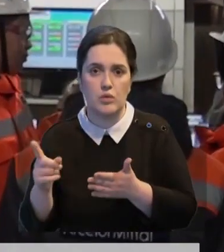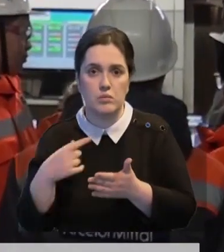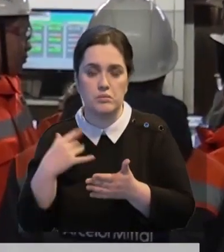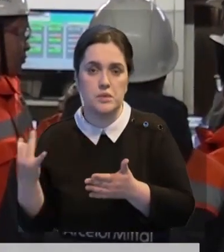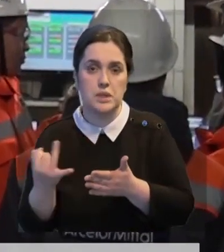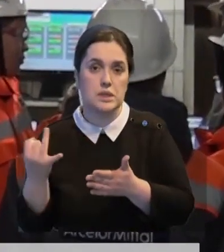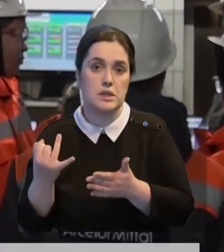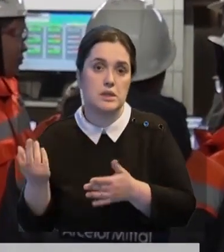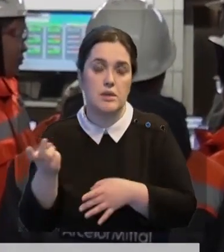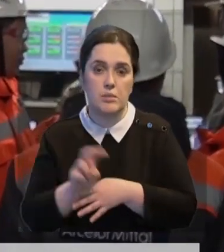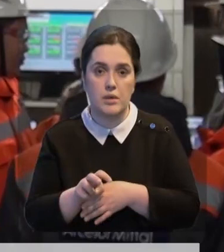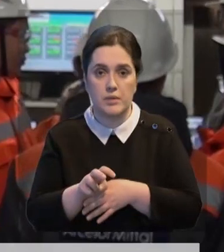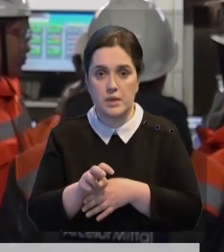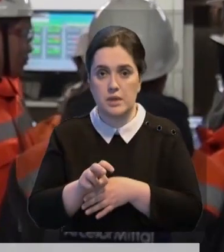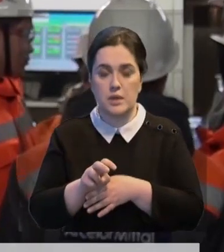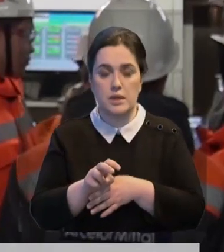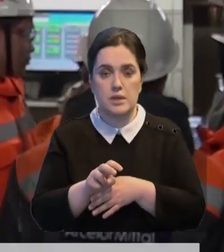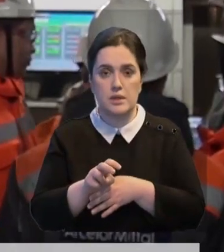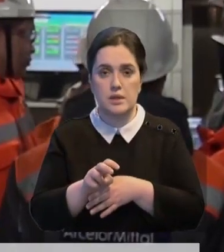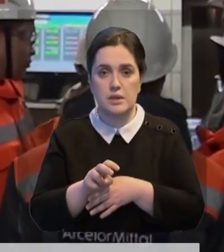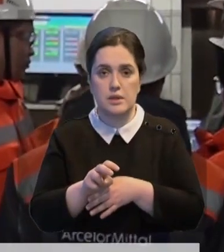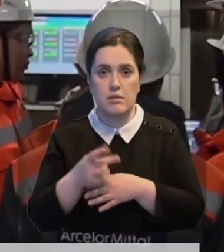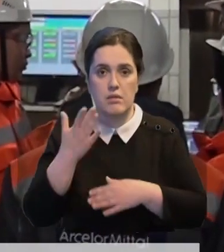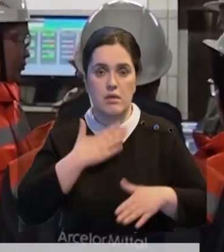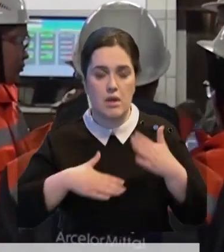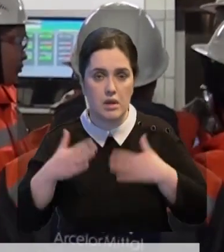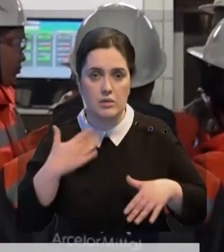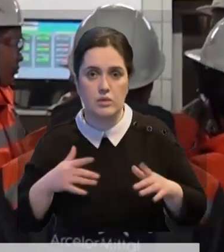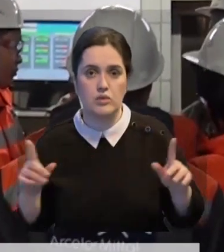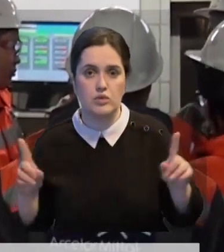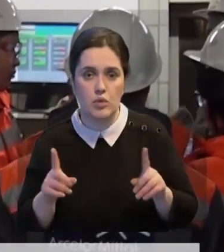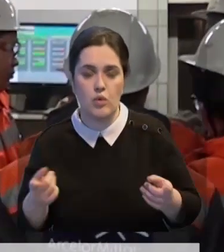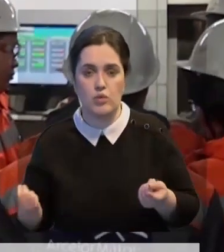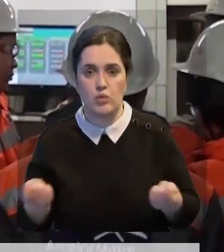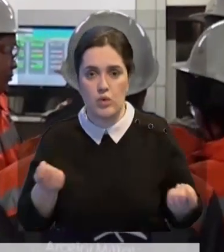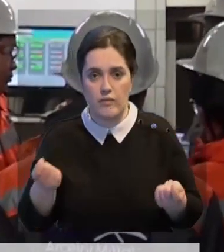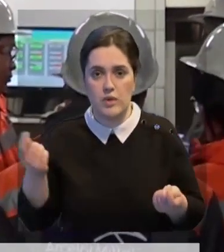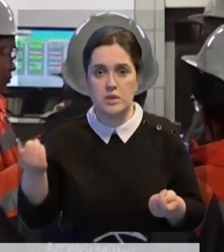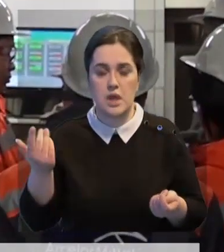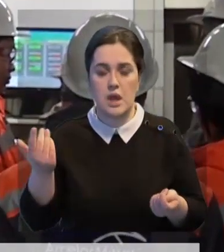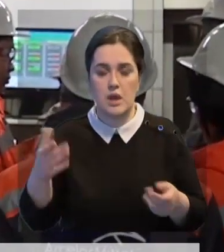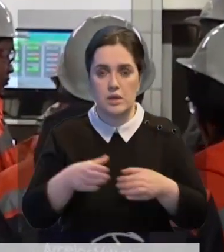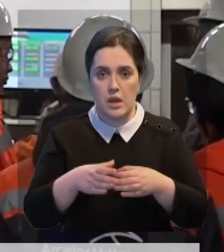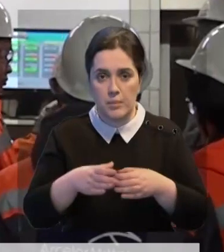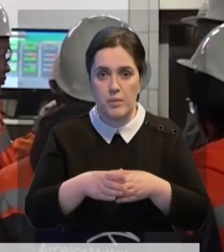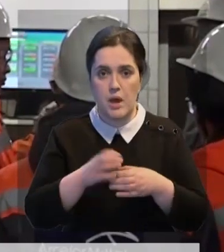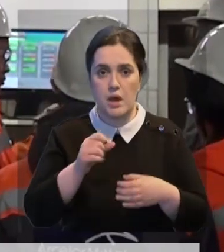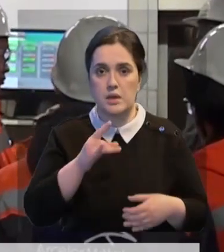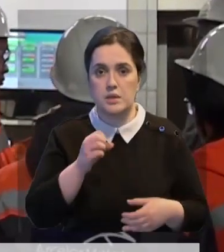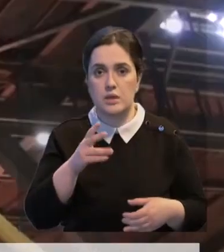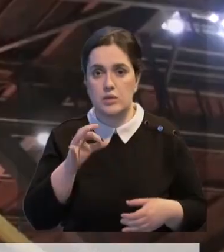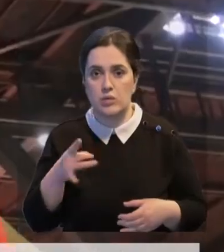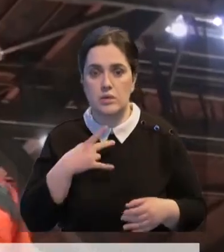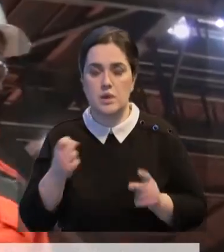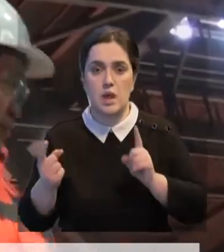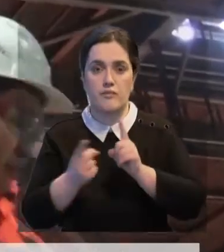интересно побывать. Как бы радует, да, что руководство Арселора пошло на, так сказать,